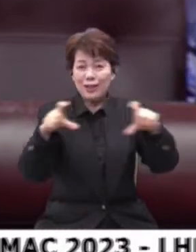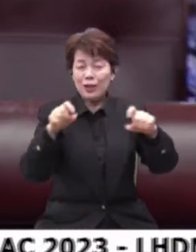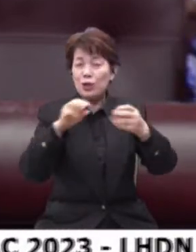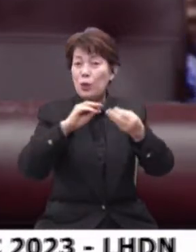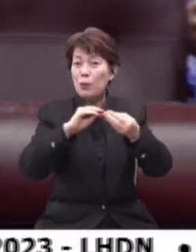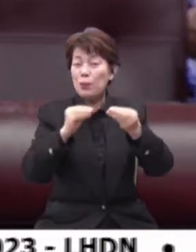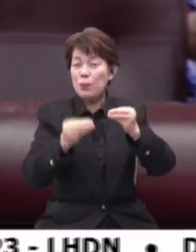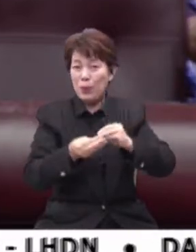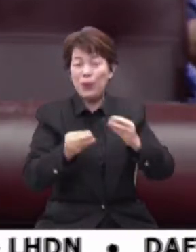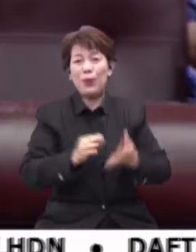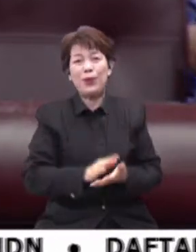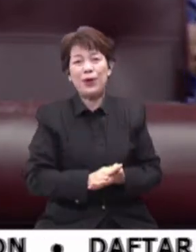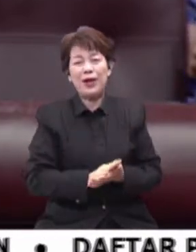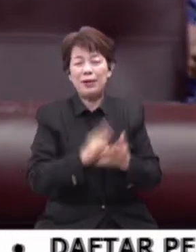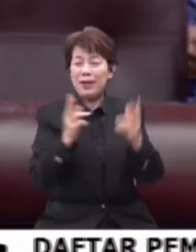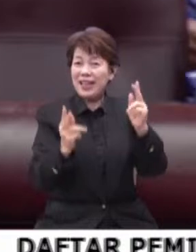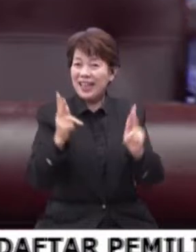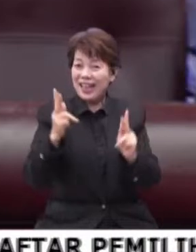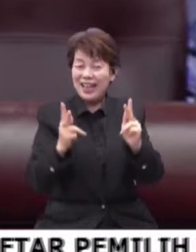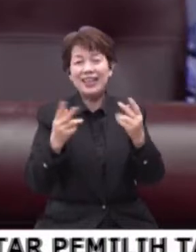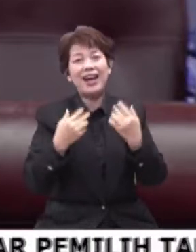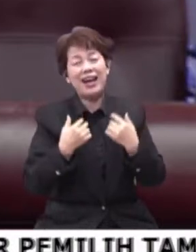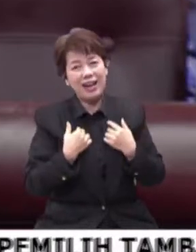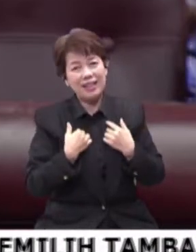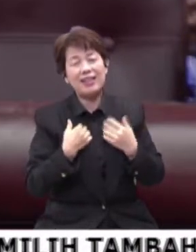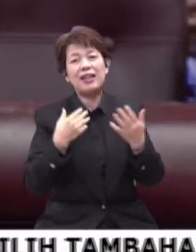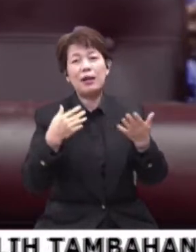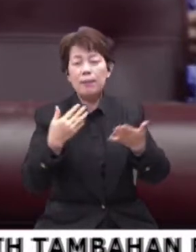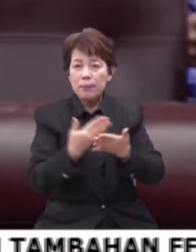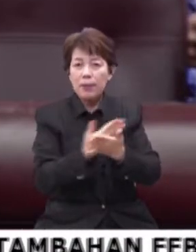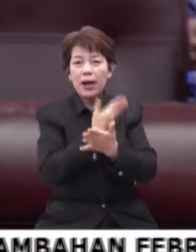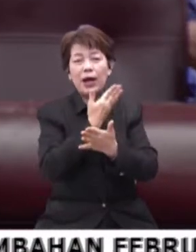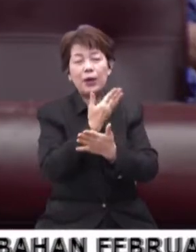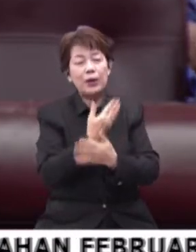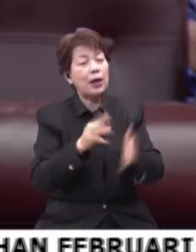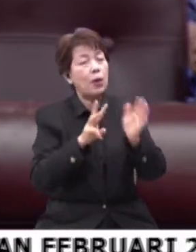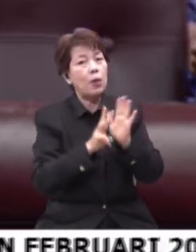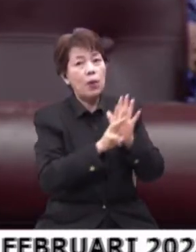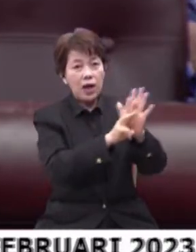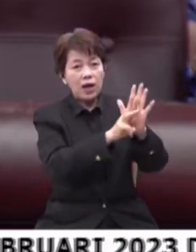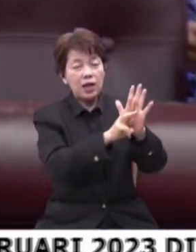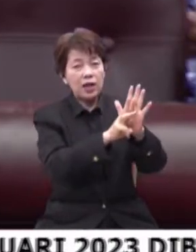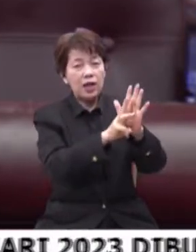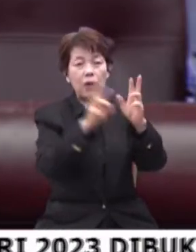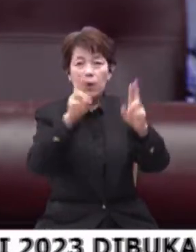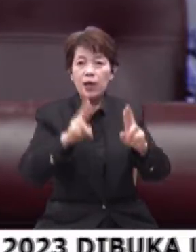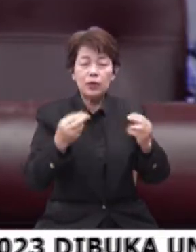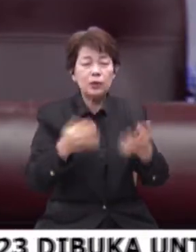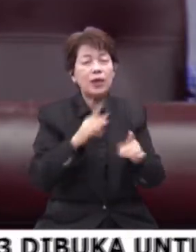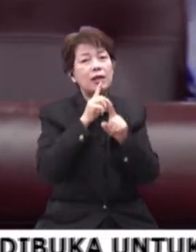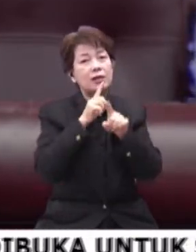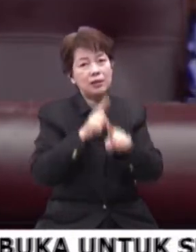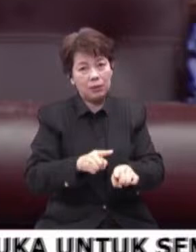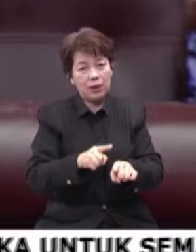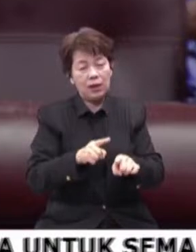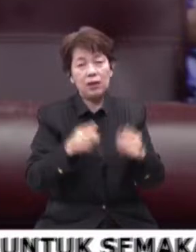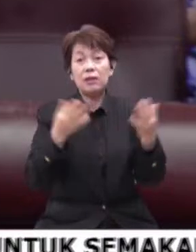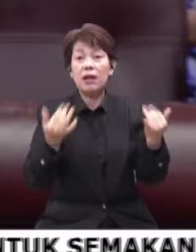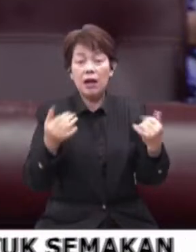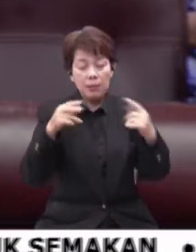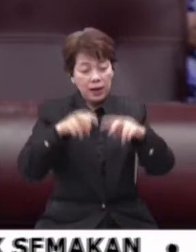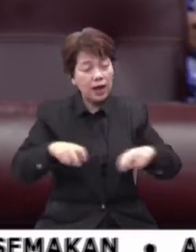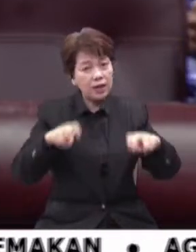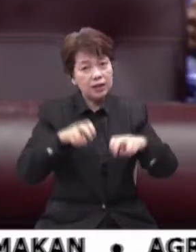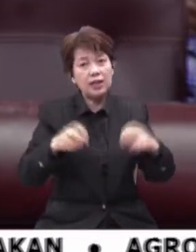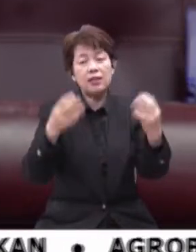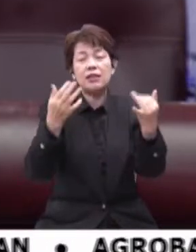menteri juga hari itu persoalan dibangkit oleh seorang Wakil Rakyat kita jadi ini memang dalam kajian kita